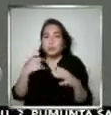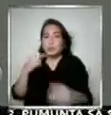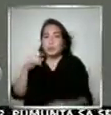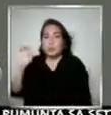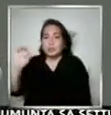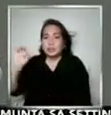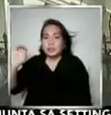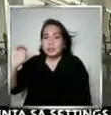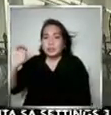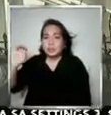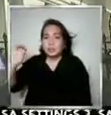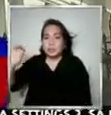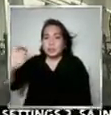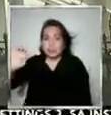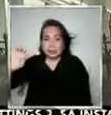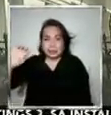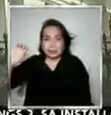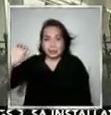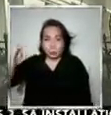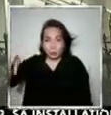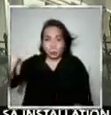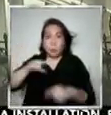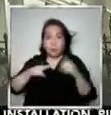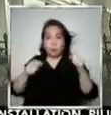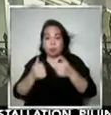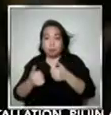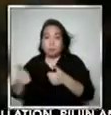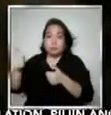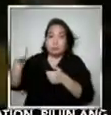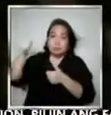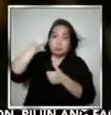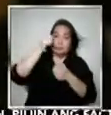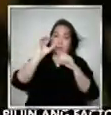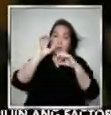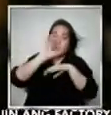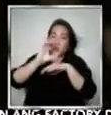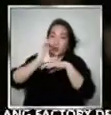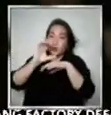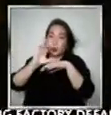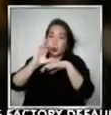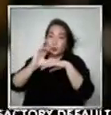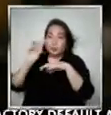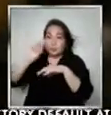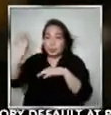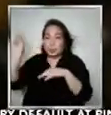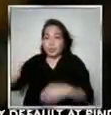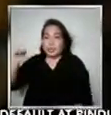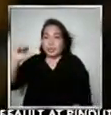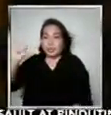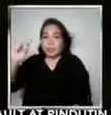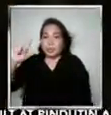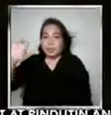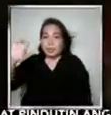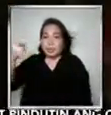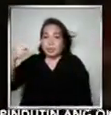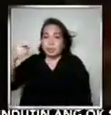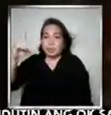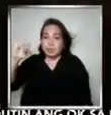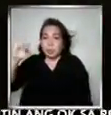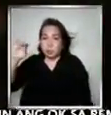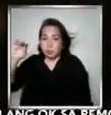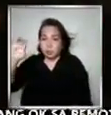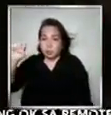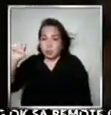ang Archdiocese of Manila sakaling maalis na ang ECQ. Pag malis yung ECQ na mapayagan kami magkaroon ng religious